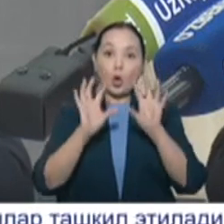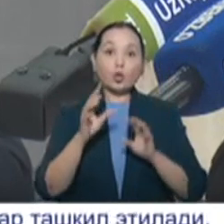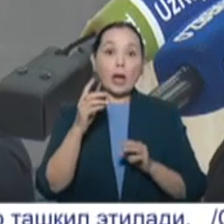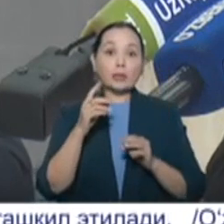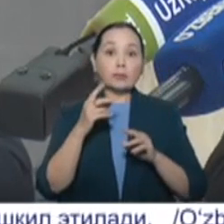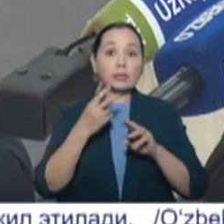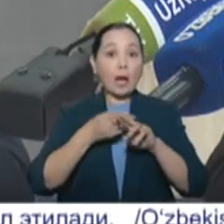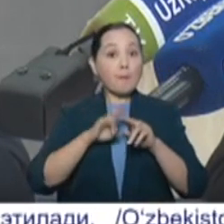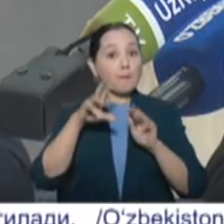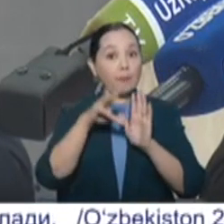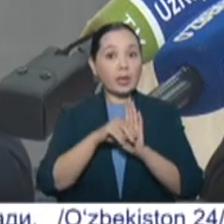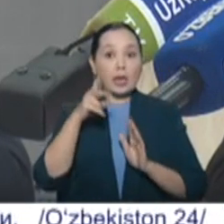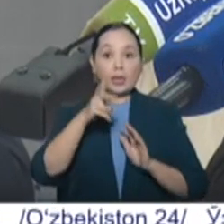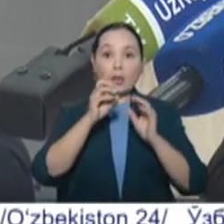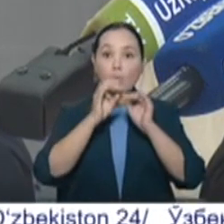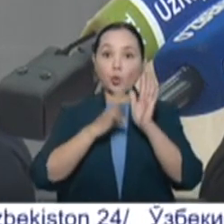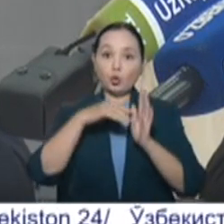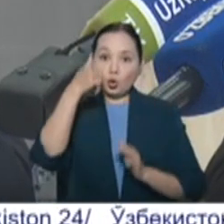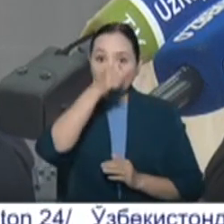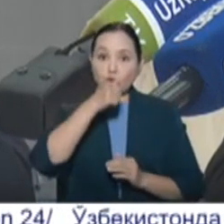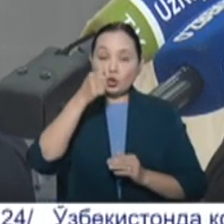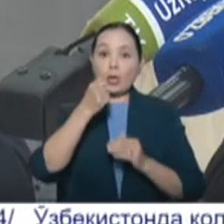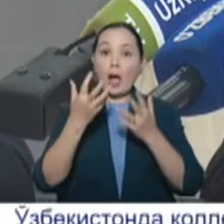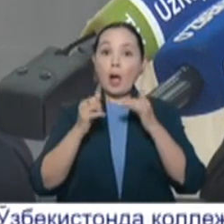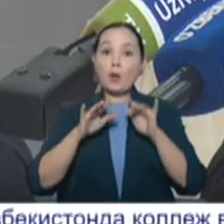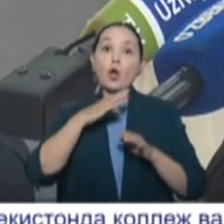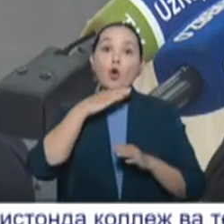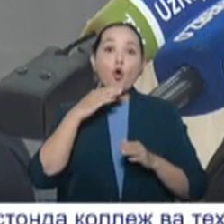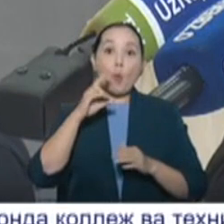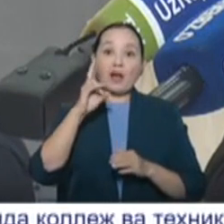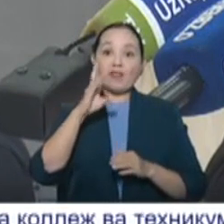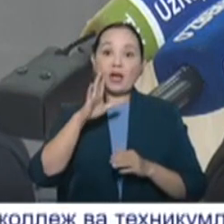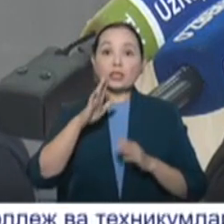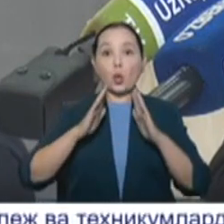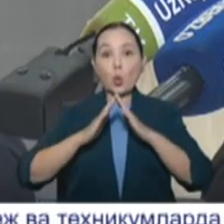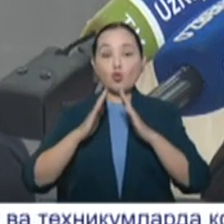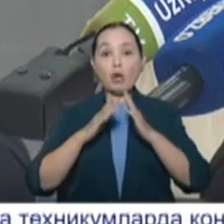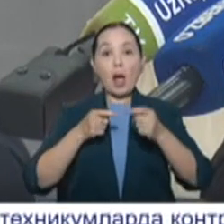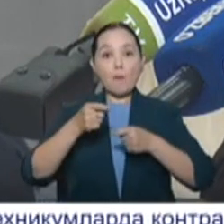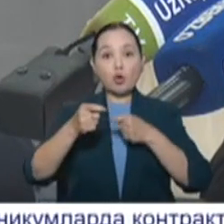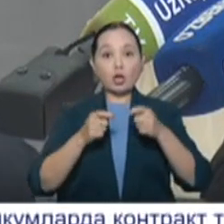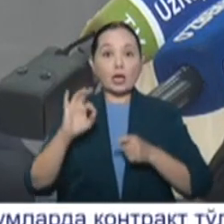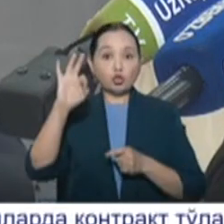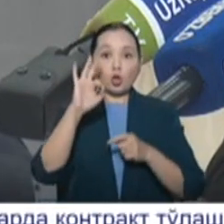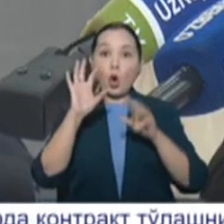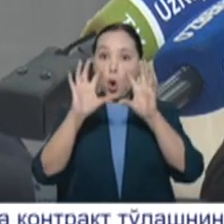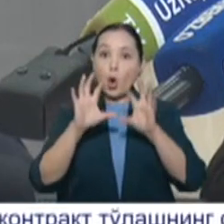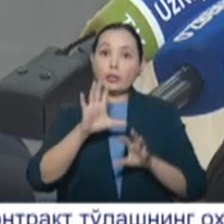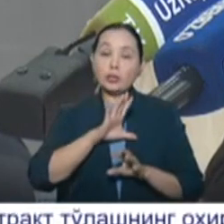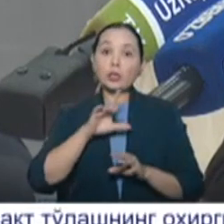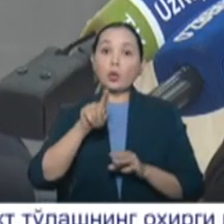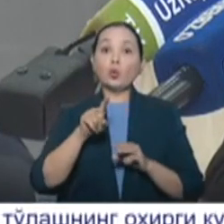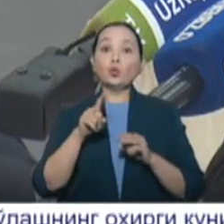bu 2019 yilda qabul qilingan ko'p kvartirali uylarni boshqarish to'g'risida qonun edi. Va